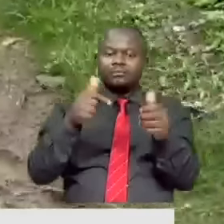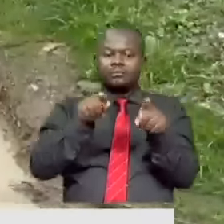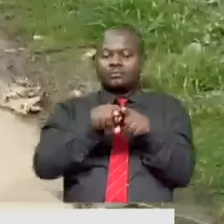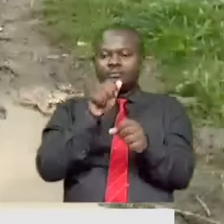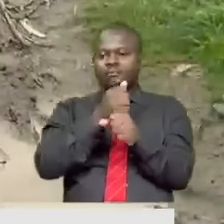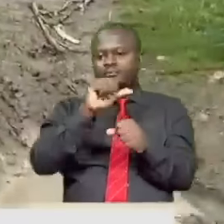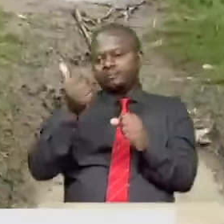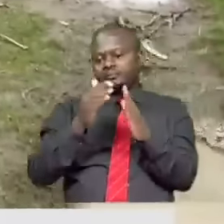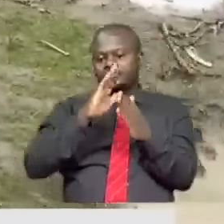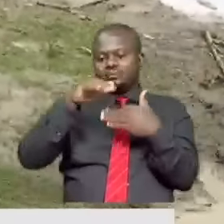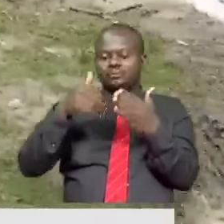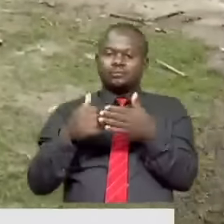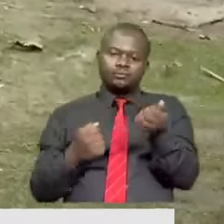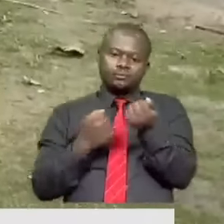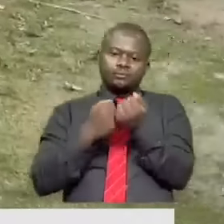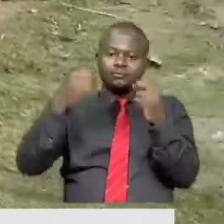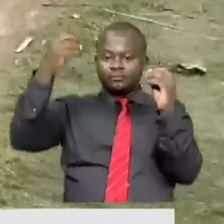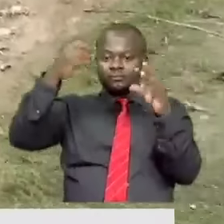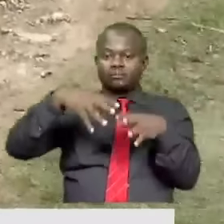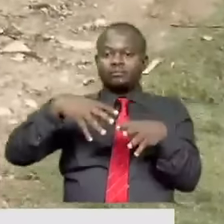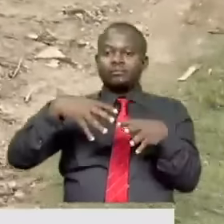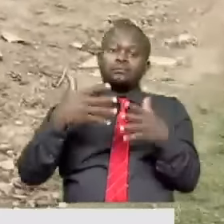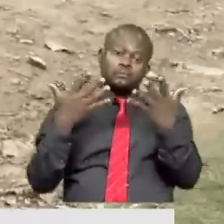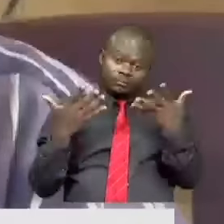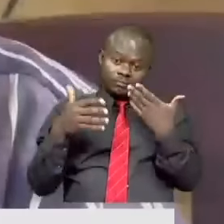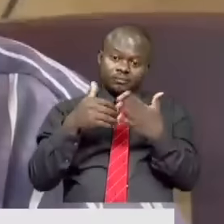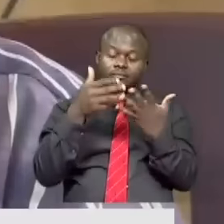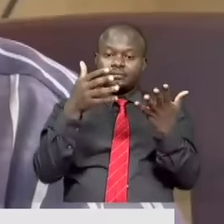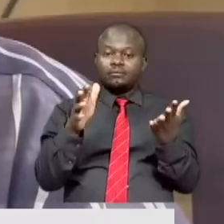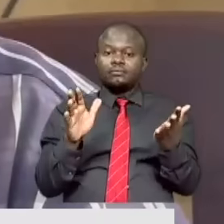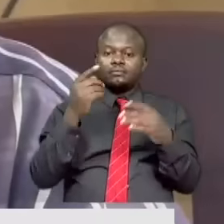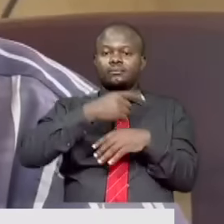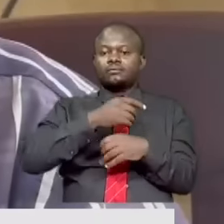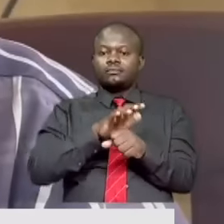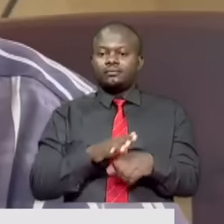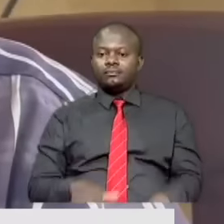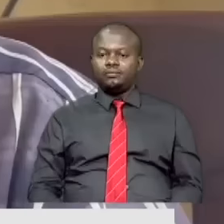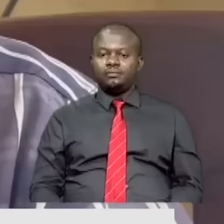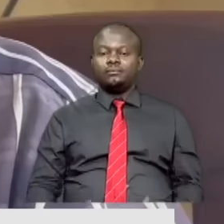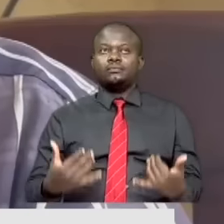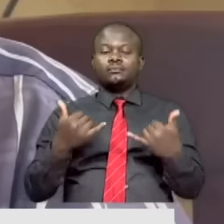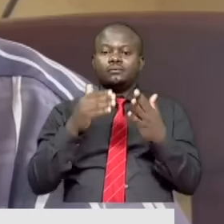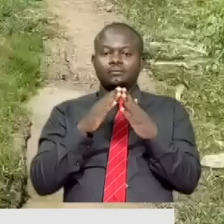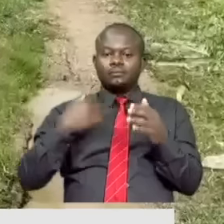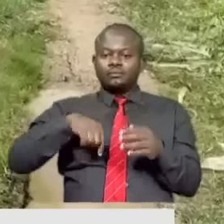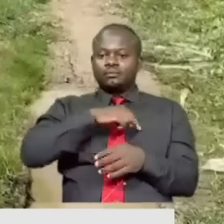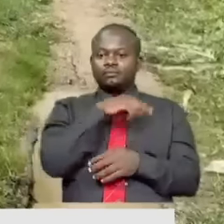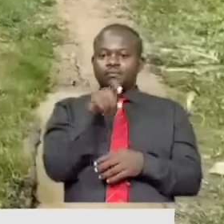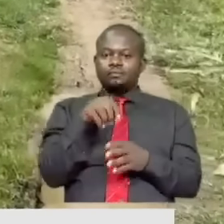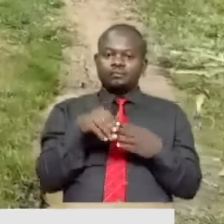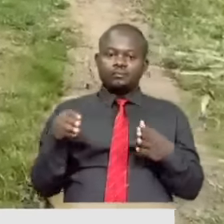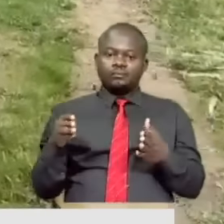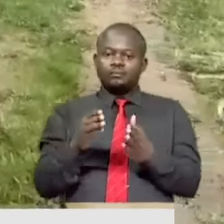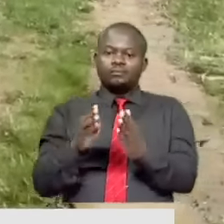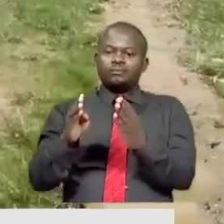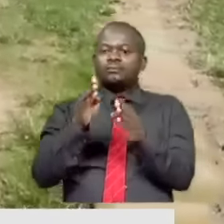gukorwa mu yindi mijyi yunganira Kigali ipeti uyu mujyi nawo umaranye iminsi ubu ngubu umujyi wacu uracyakeneye imihanda